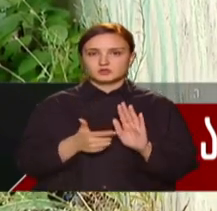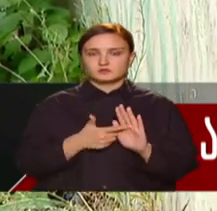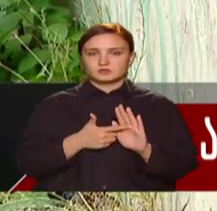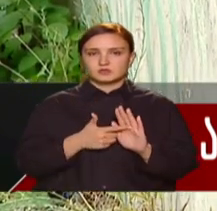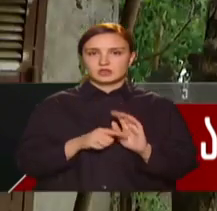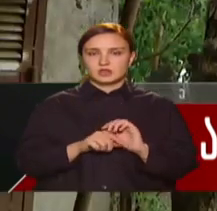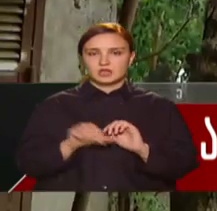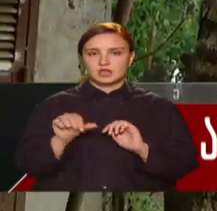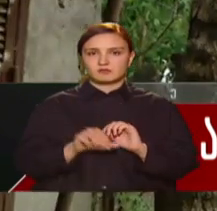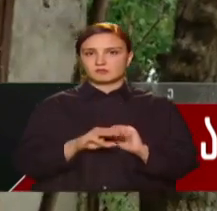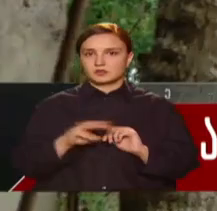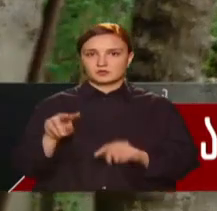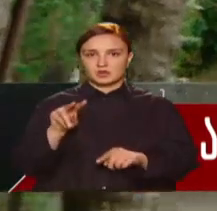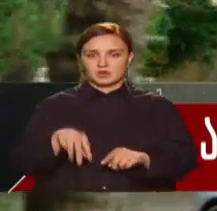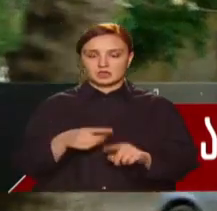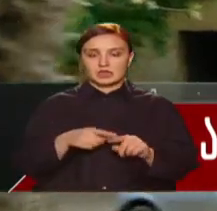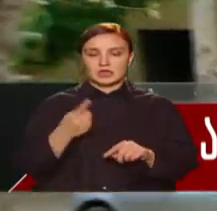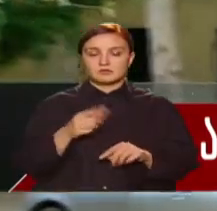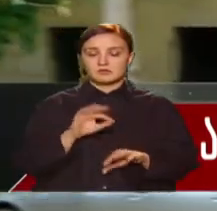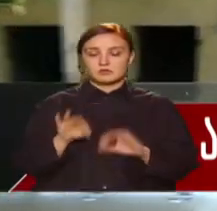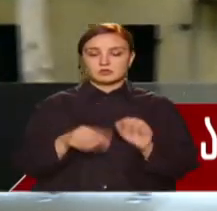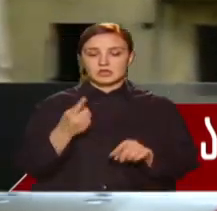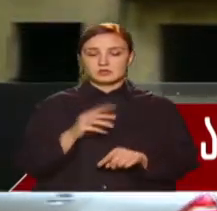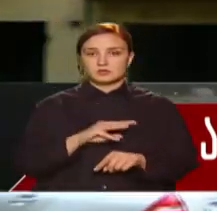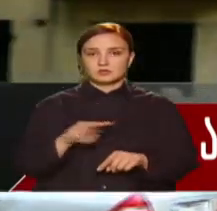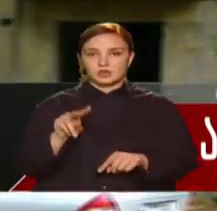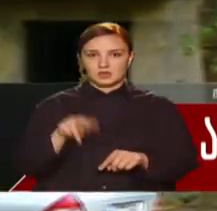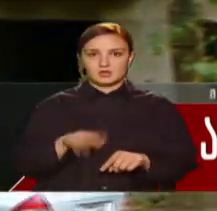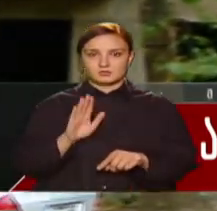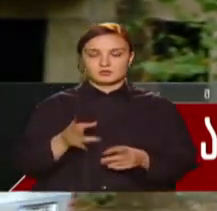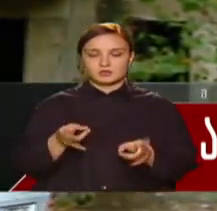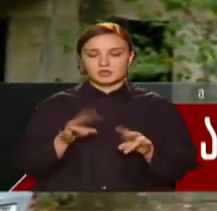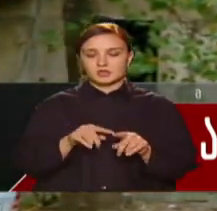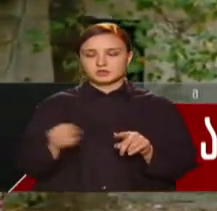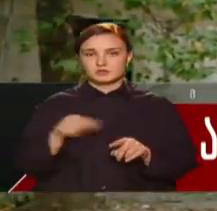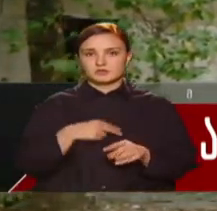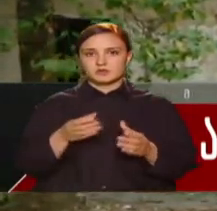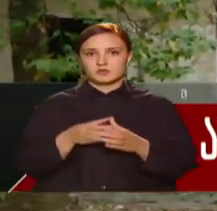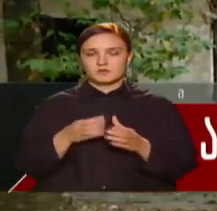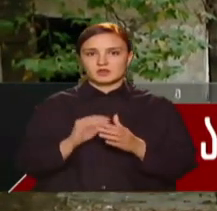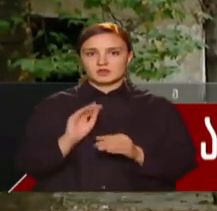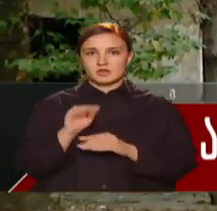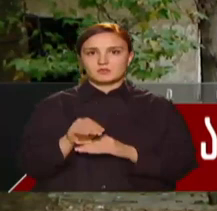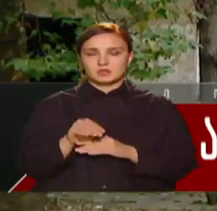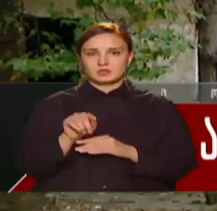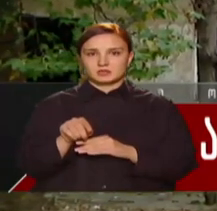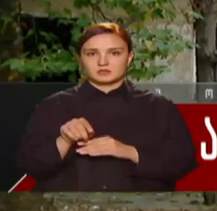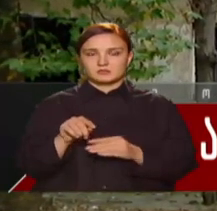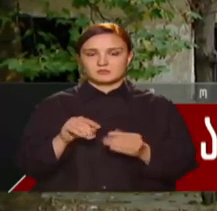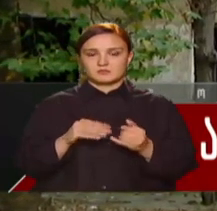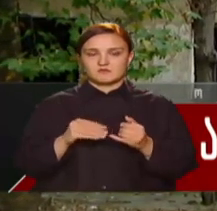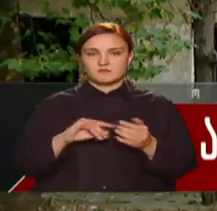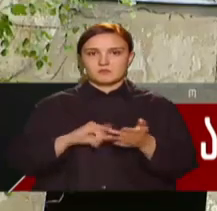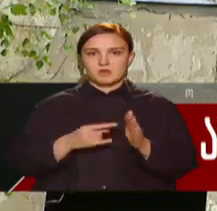ლარი ჯდება. პროექტისთვის მერიიდან 1 მილიონი ლარი გამოიყოფა. დანარჩენი თანხა კი კომპანიისთვის ნამატი ფართებით დაკომპენსირდება.